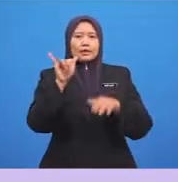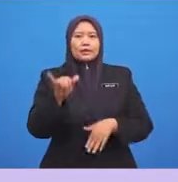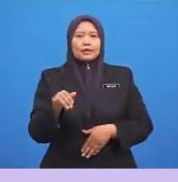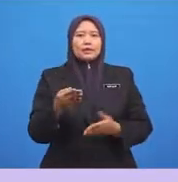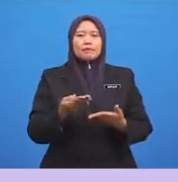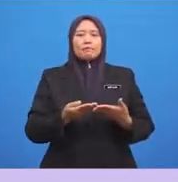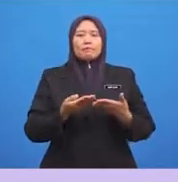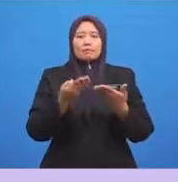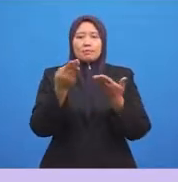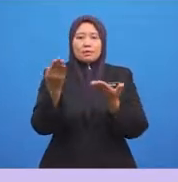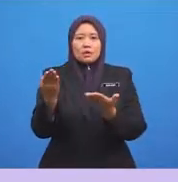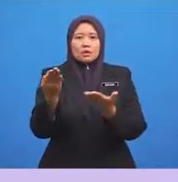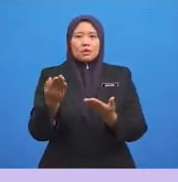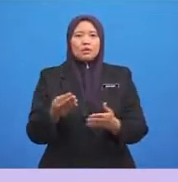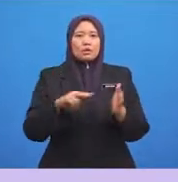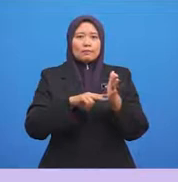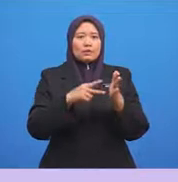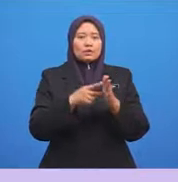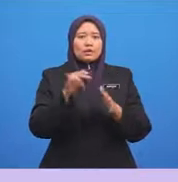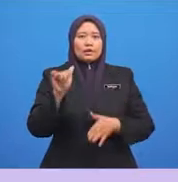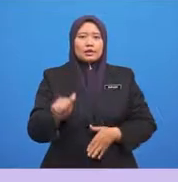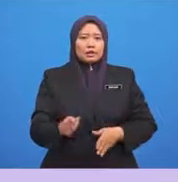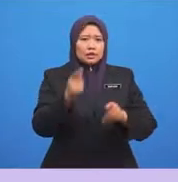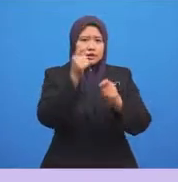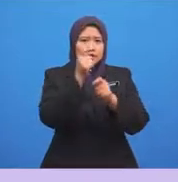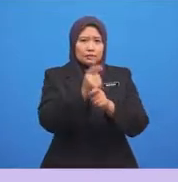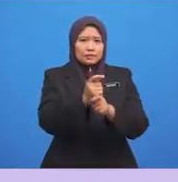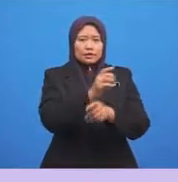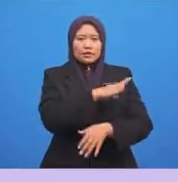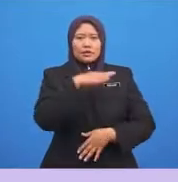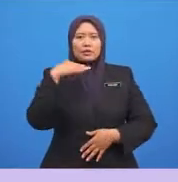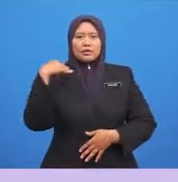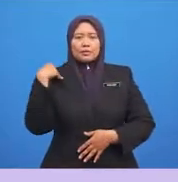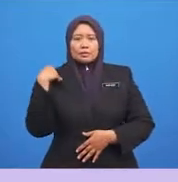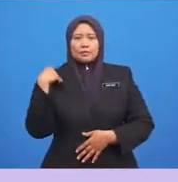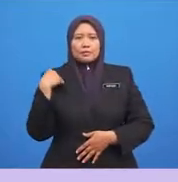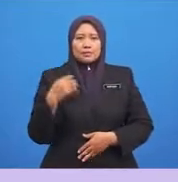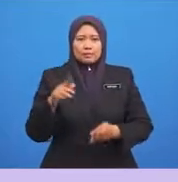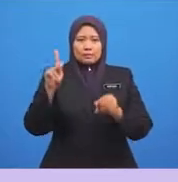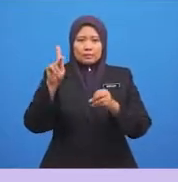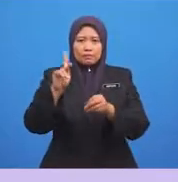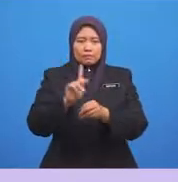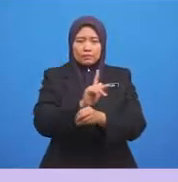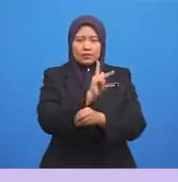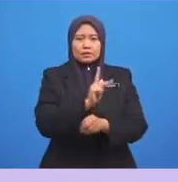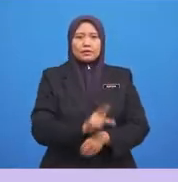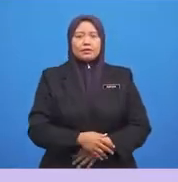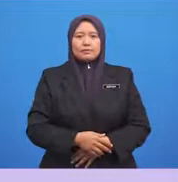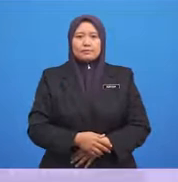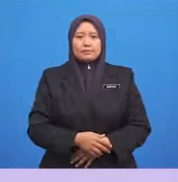yang membawa maksud yang tepat dan padat. Selain